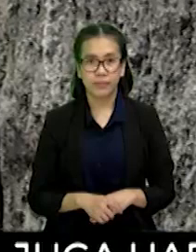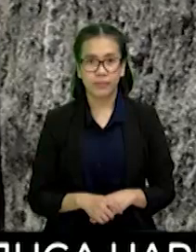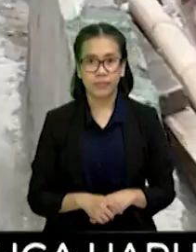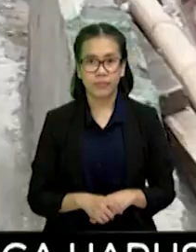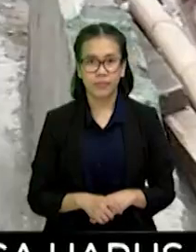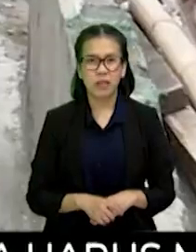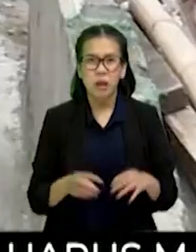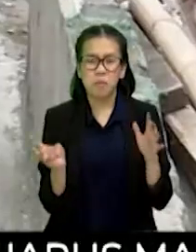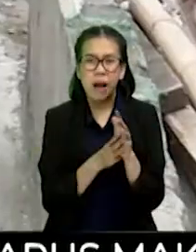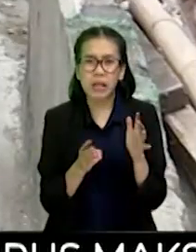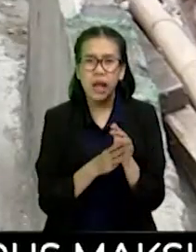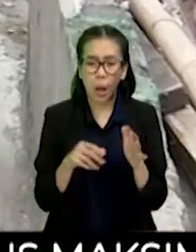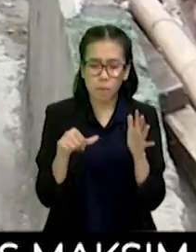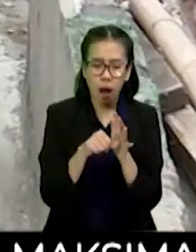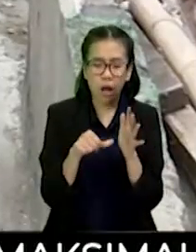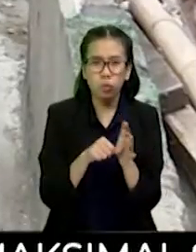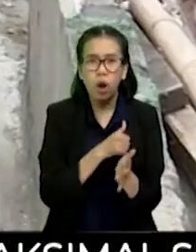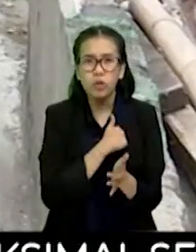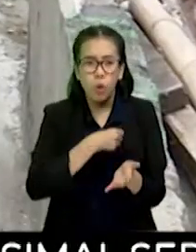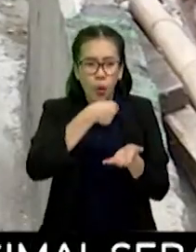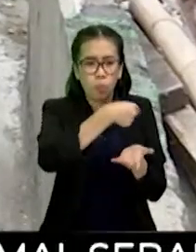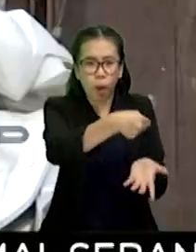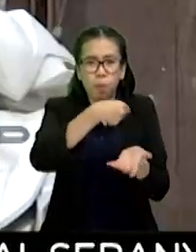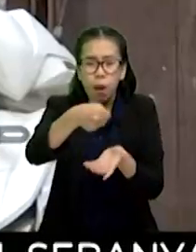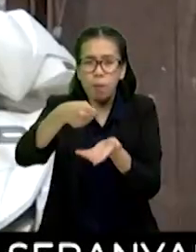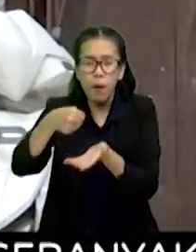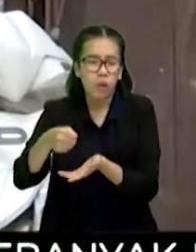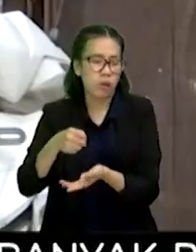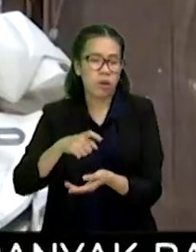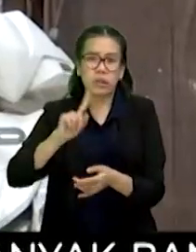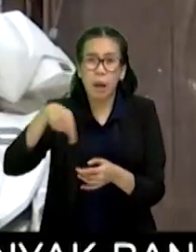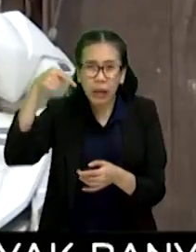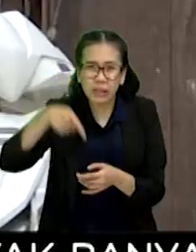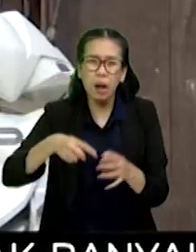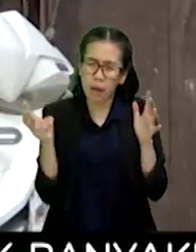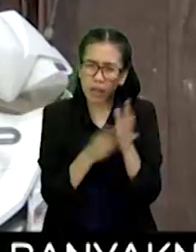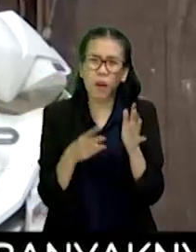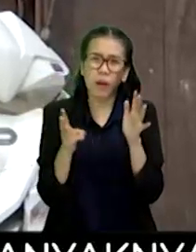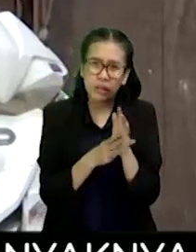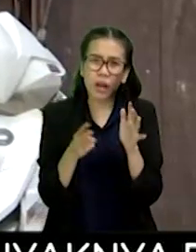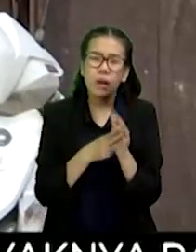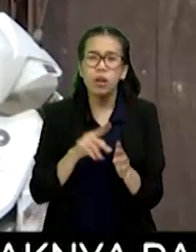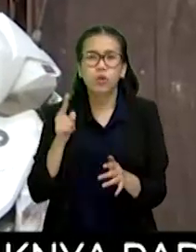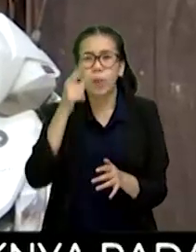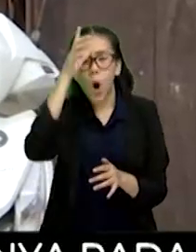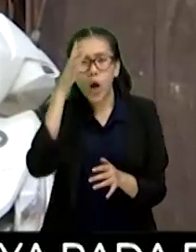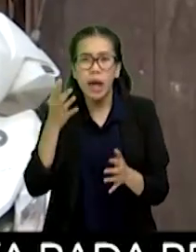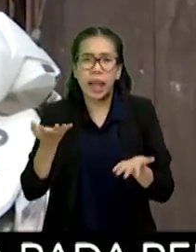kisruh soal dana bantuan sosial seolah tak ada habisnya carut-marut terkait dengan data penerima bantuan sosial